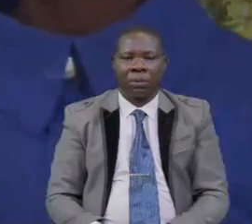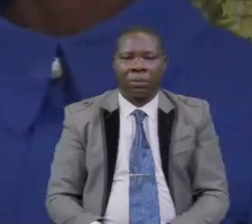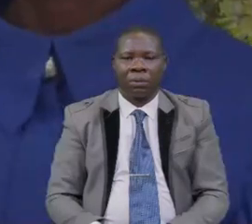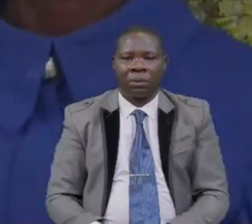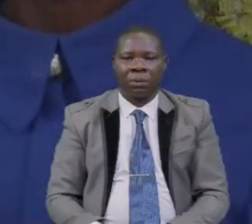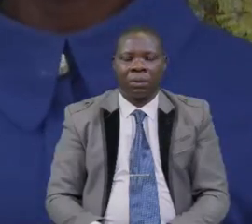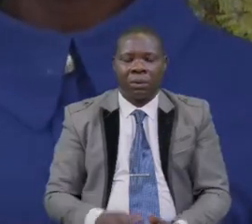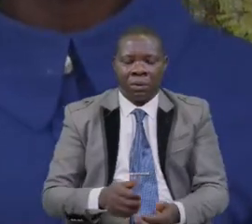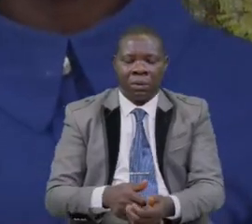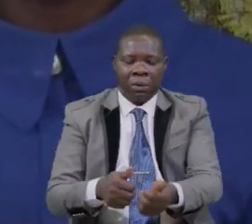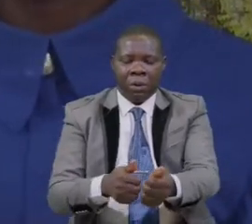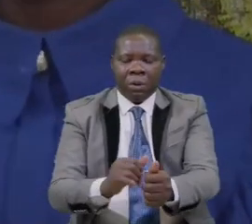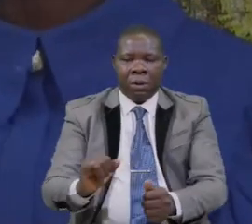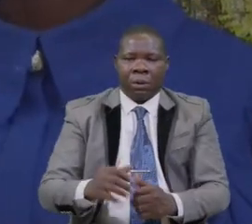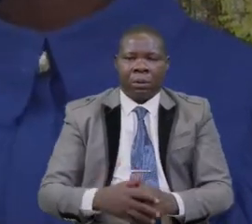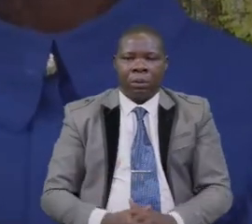Il suivait